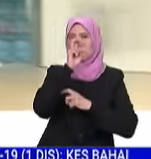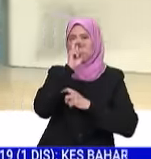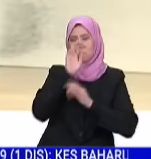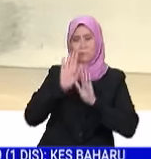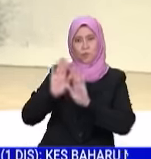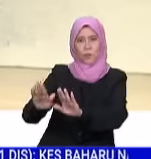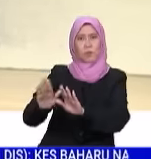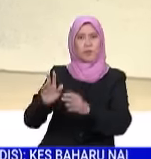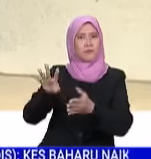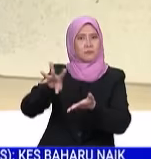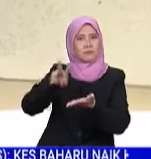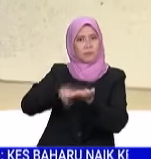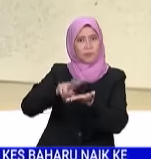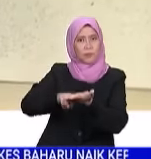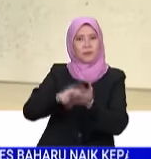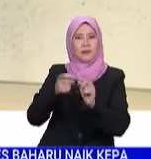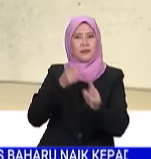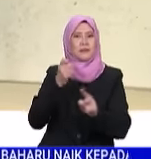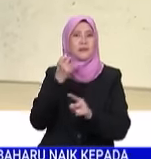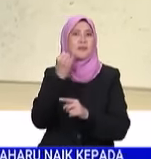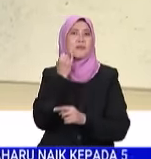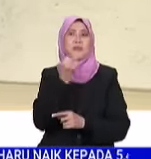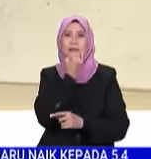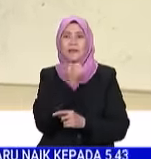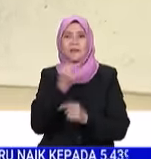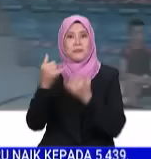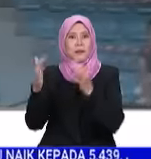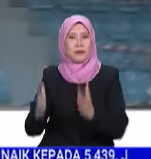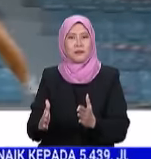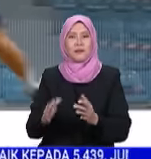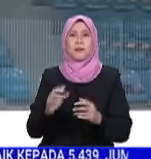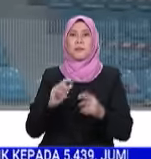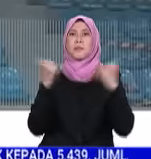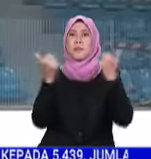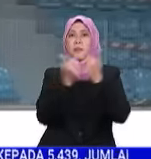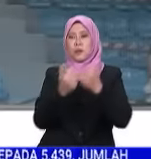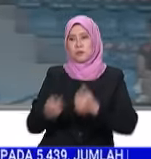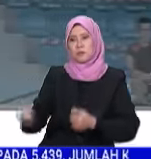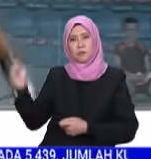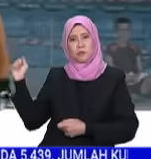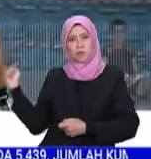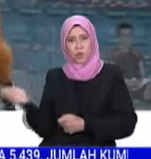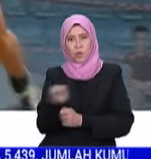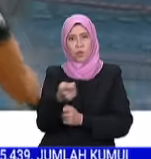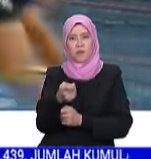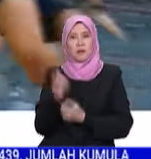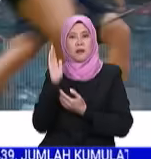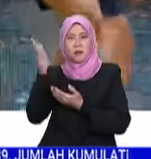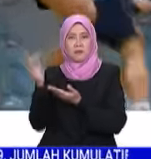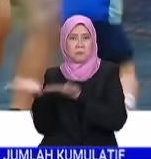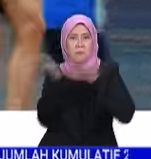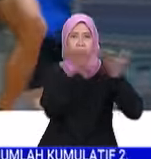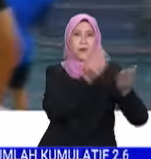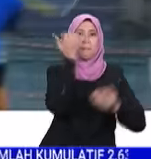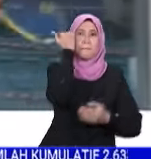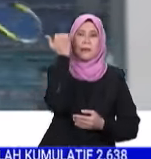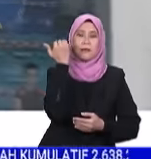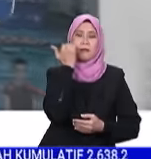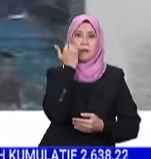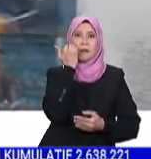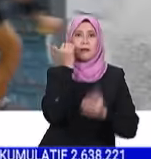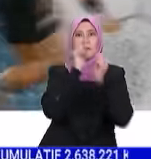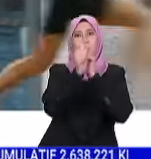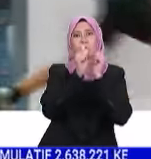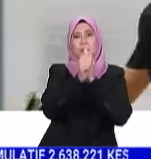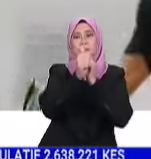menolak pemberian visa kepada pemain dari Israel menyebabkan persatuan Sash negara itu mengancam membawa perkara ini ke mahkamah timbang Tara